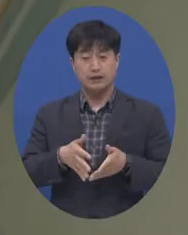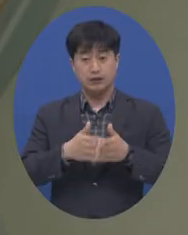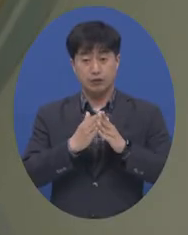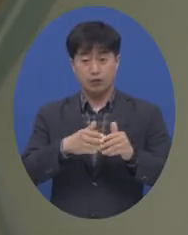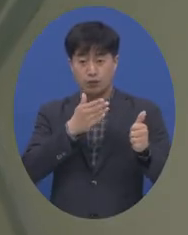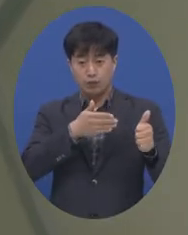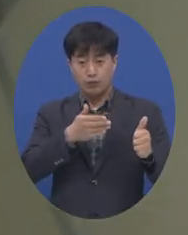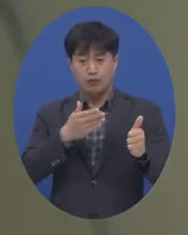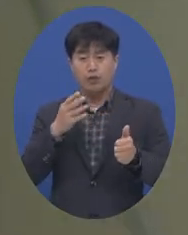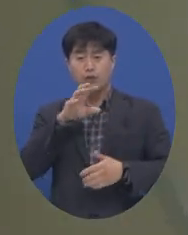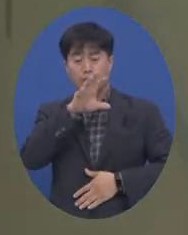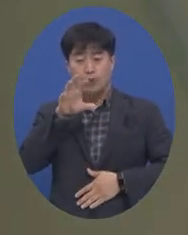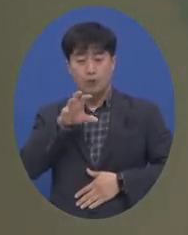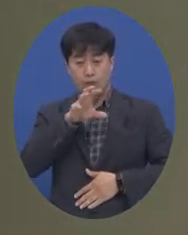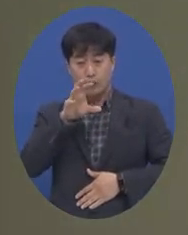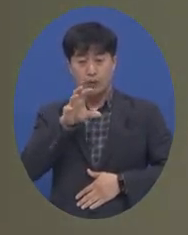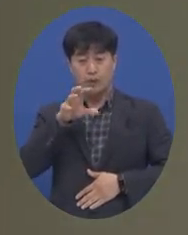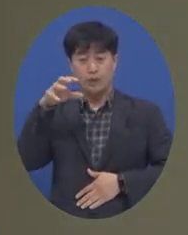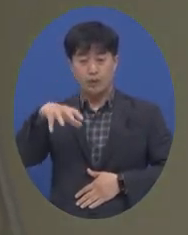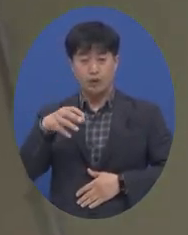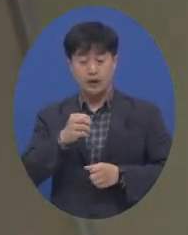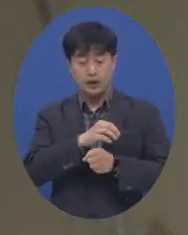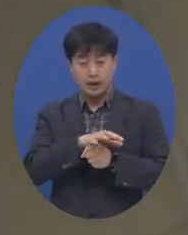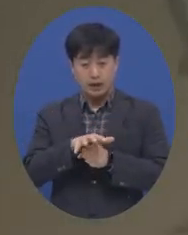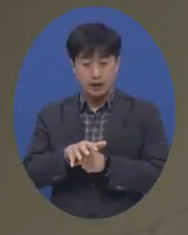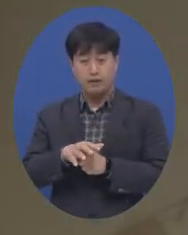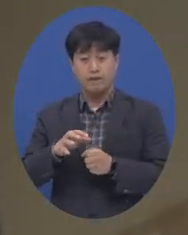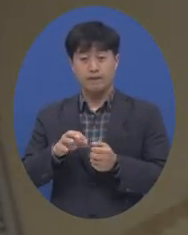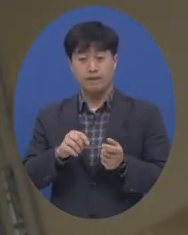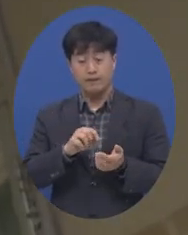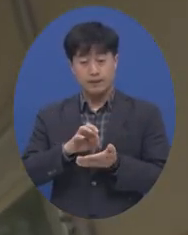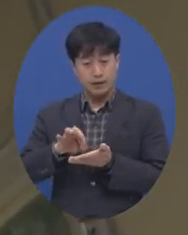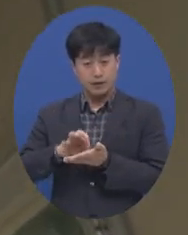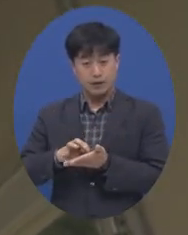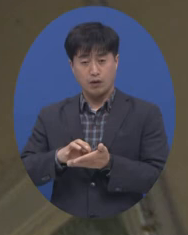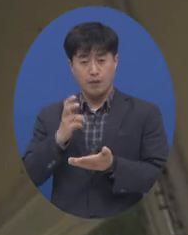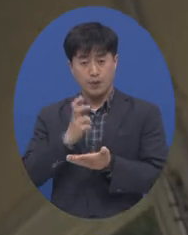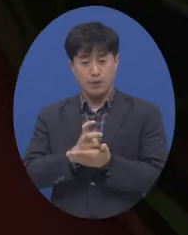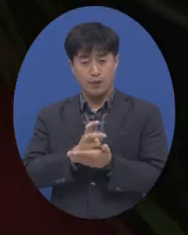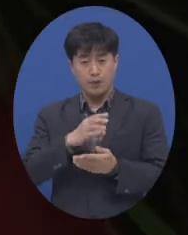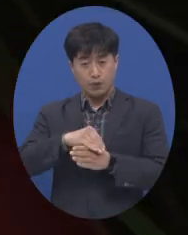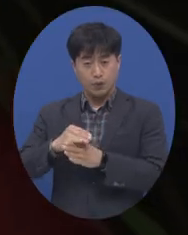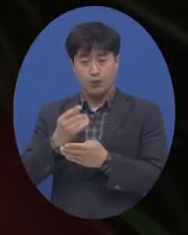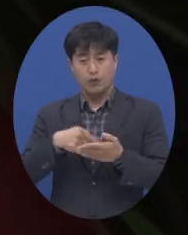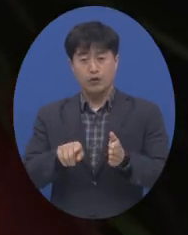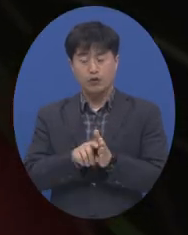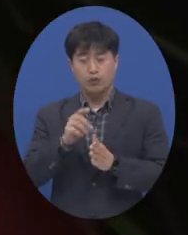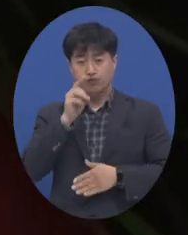권고하고 음악연습실이 다중이용업소법에 적용을 받도록 중앙부처에